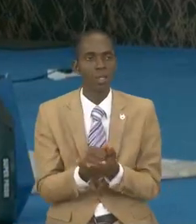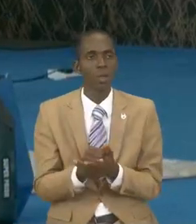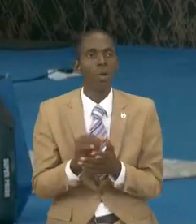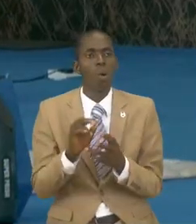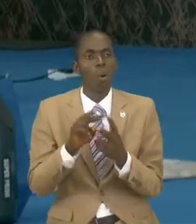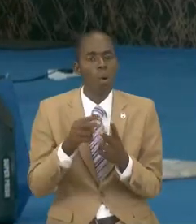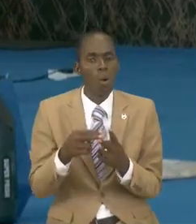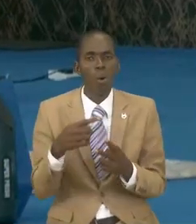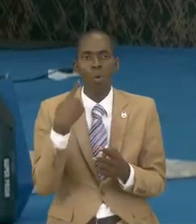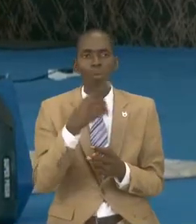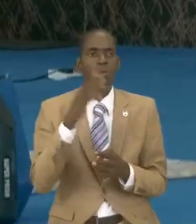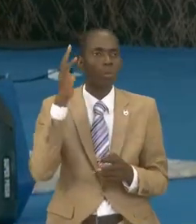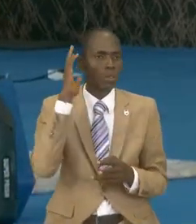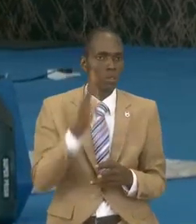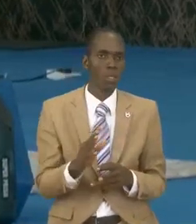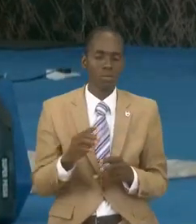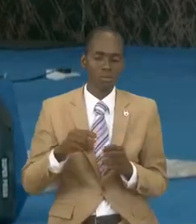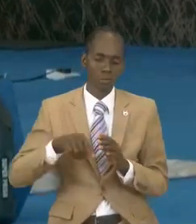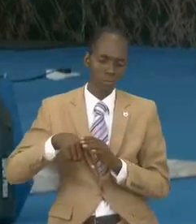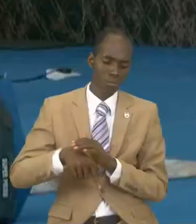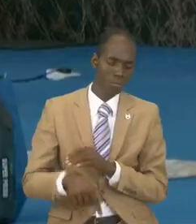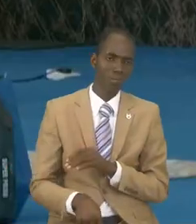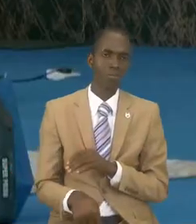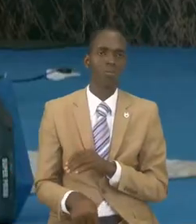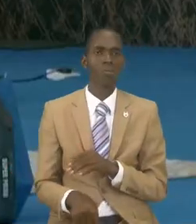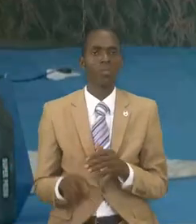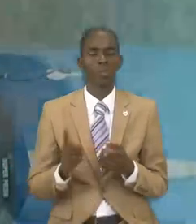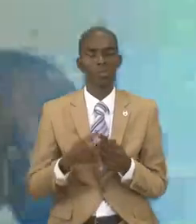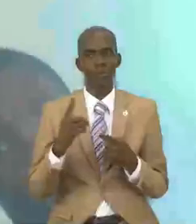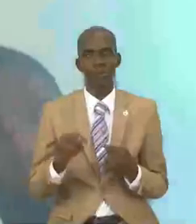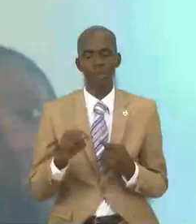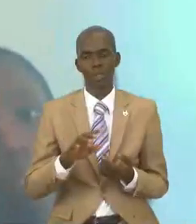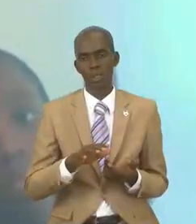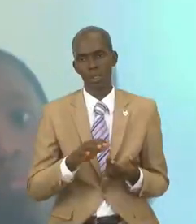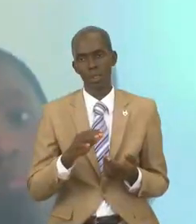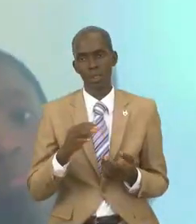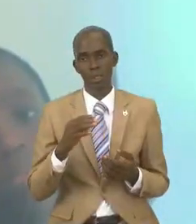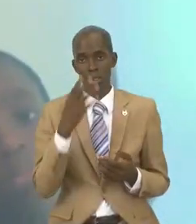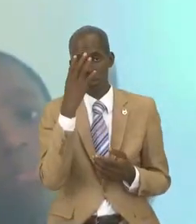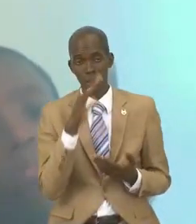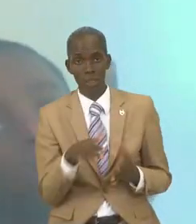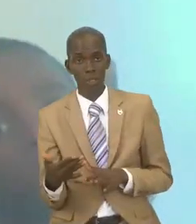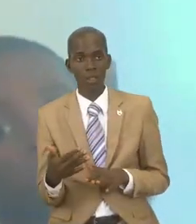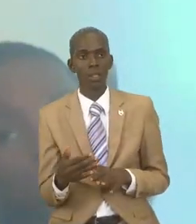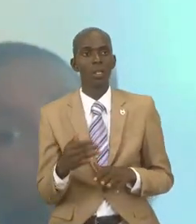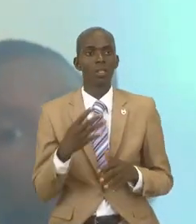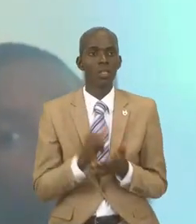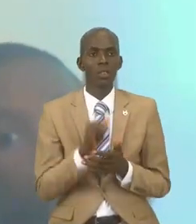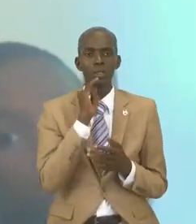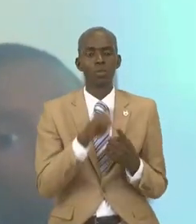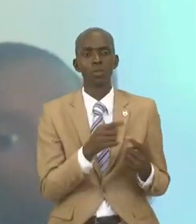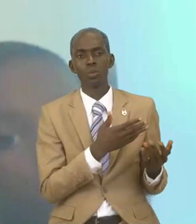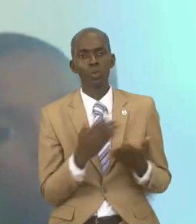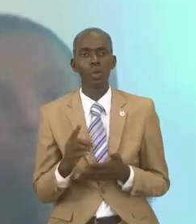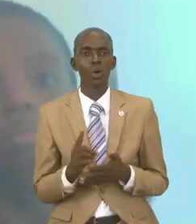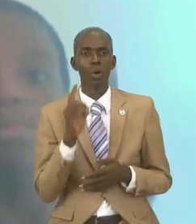Cette eau qui descendra dans l'abîme, c'est faire remonter Christ d'entre les morts.